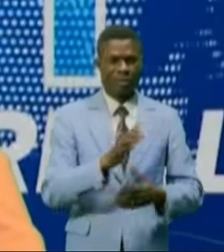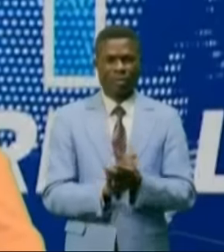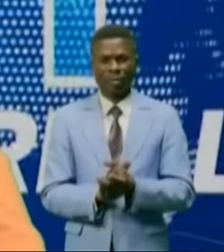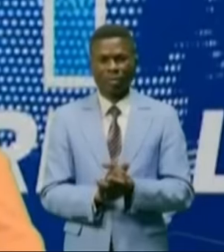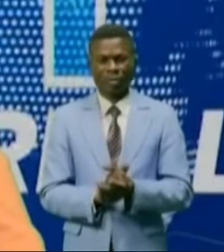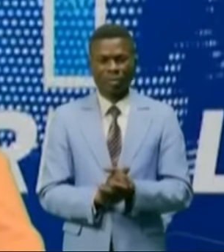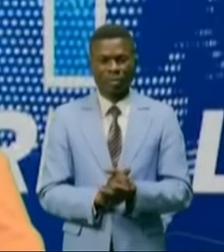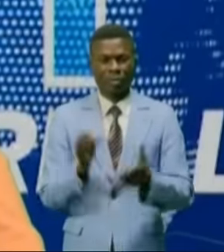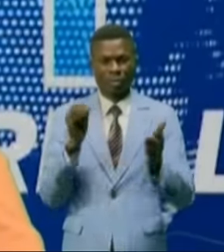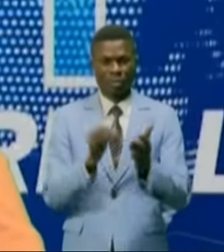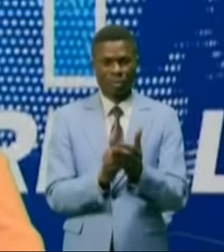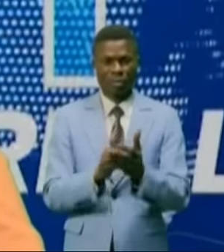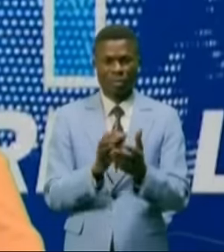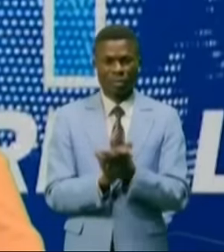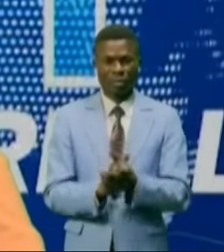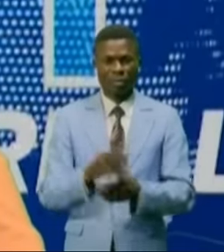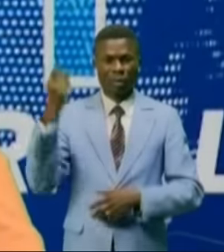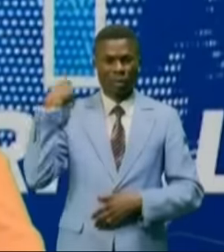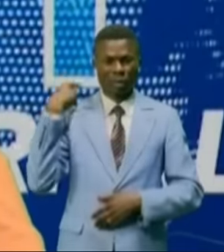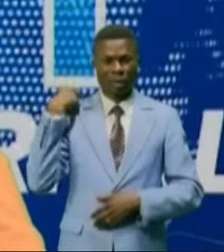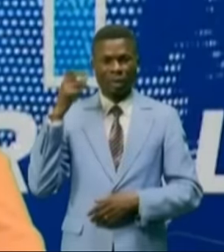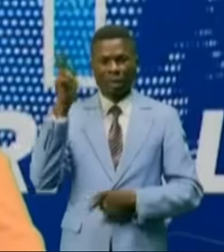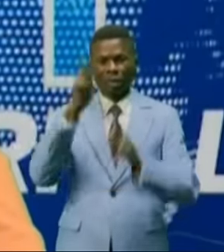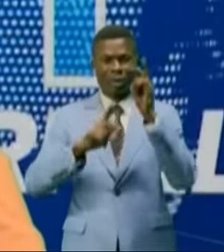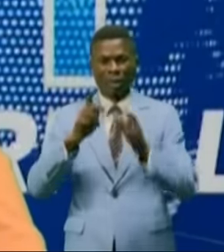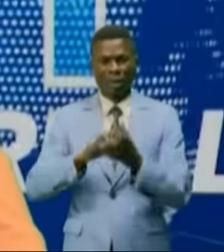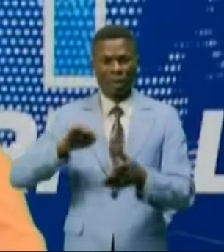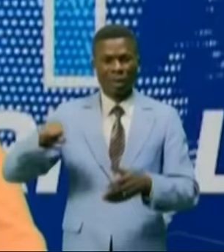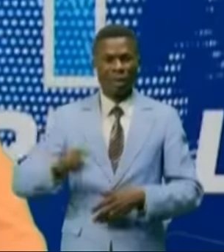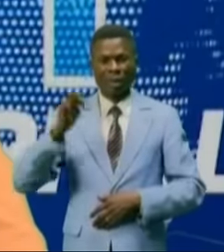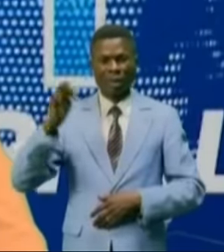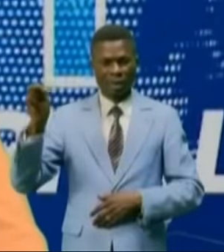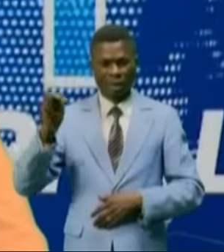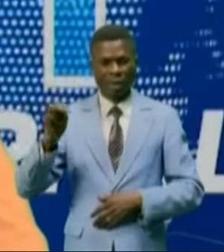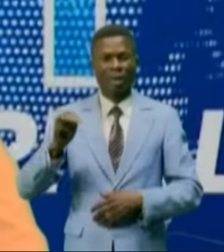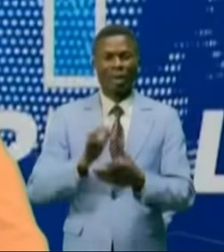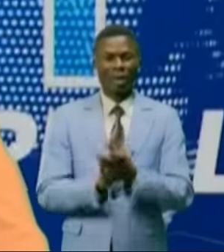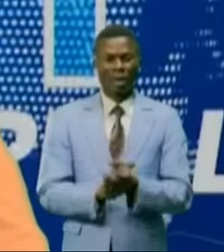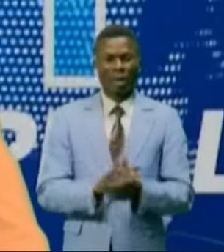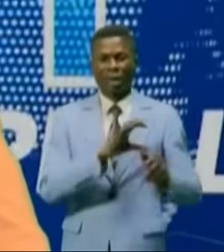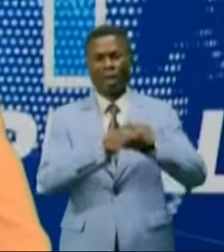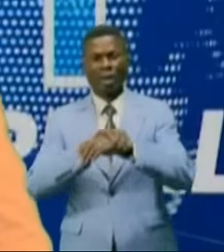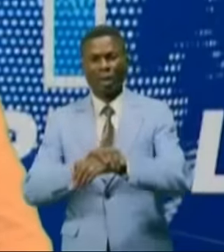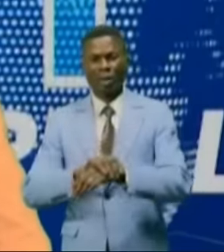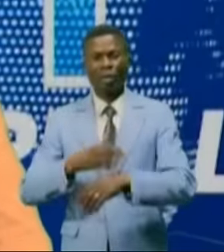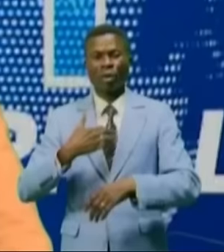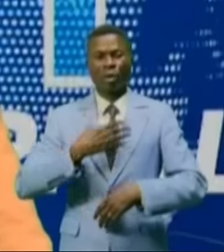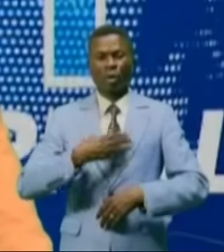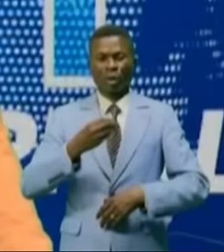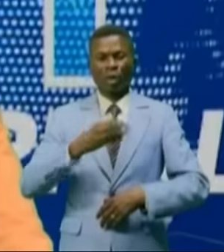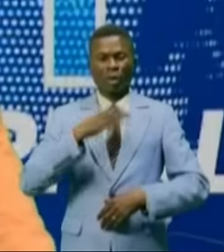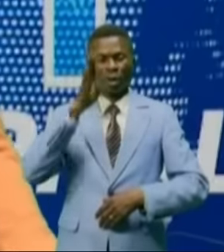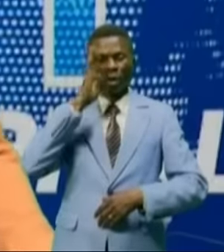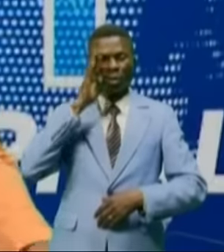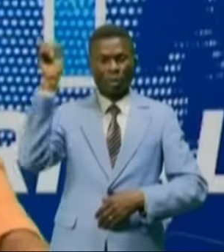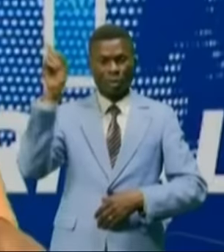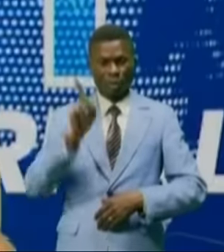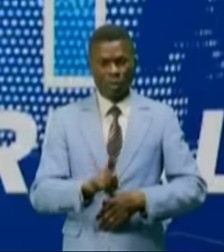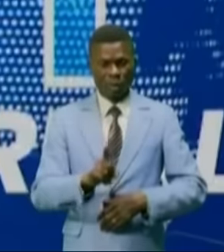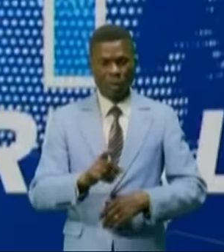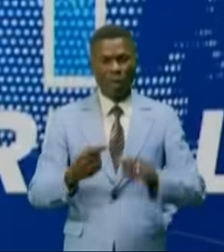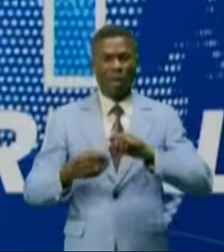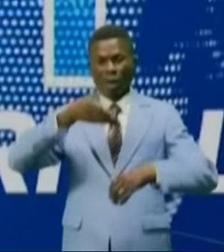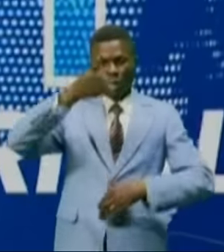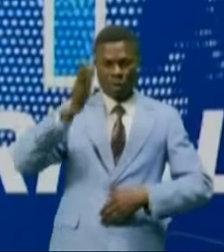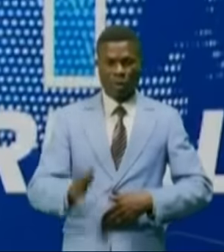Et nous avons également l'élu du peuple Jean-Marie Lukolassi qui a ramené au pays des partenaires de la firme belge Neotech